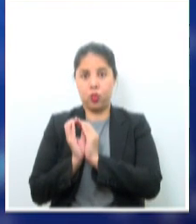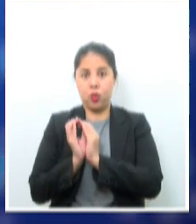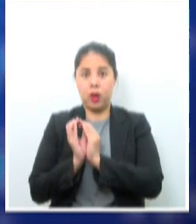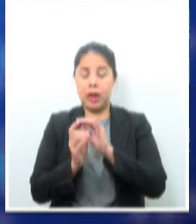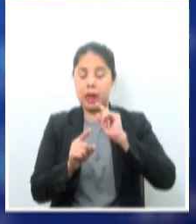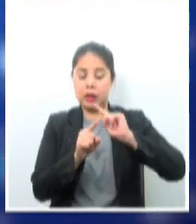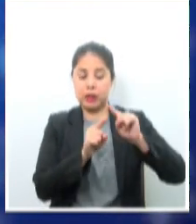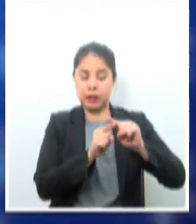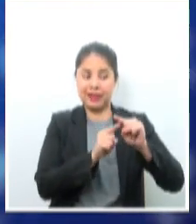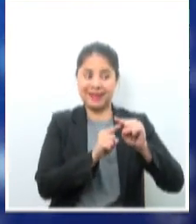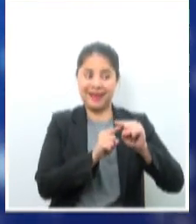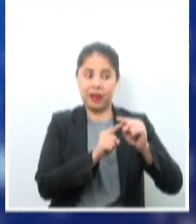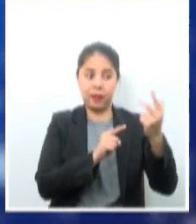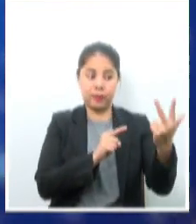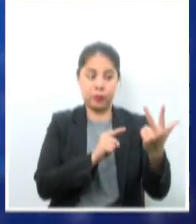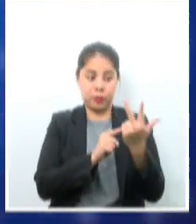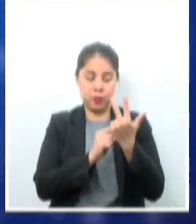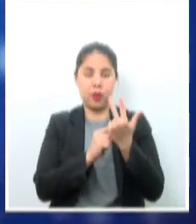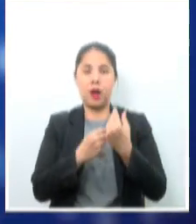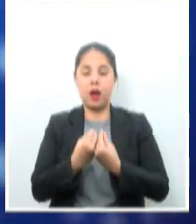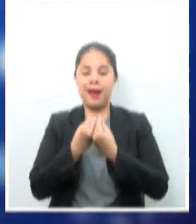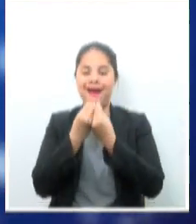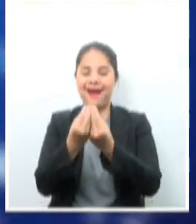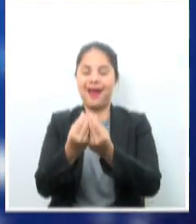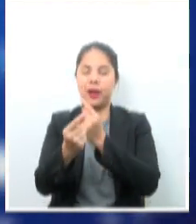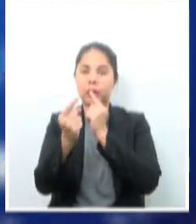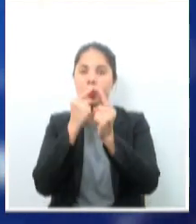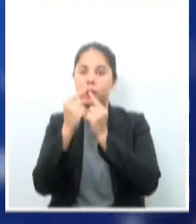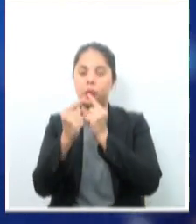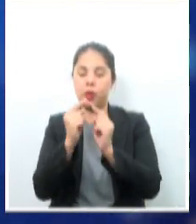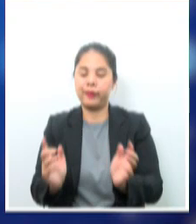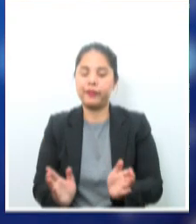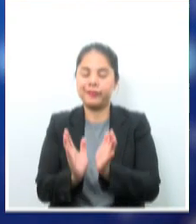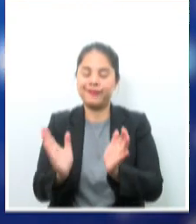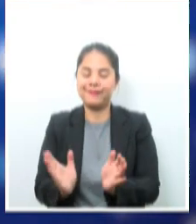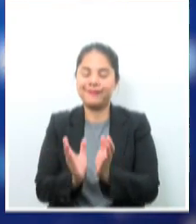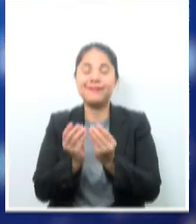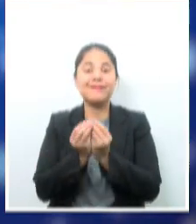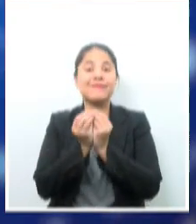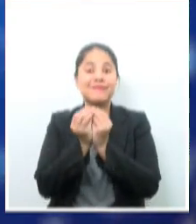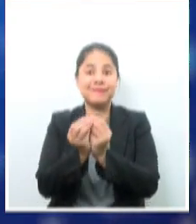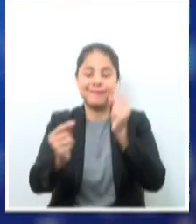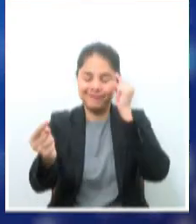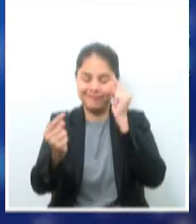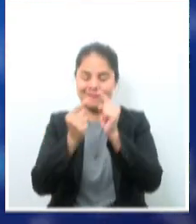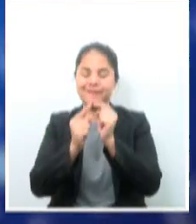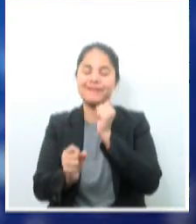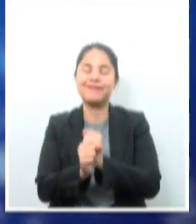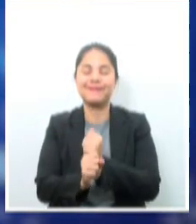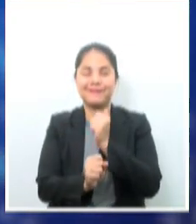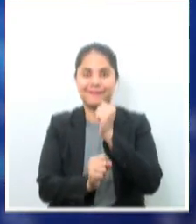ของ V-Space ค่ะไปพูดคุยและ empower ให้กำลังใจและก็ให้การส่งเสริมน้องๆ นักเรียนนะคะไปสู่เป้าหมายอาชีพ